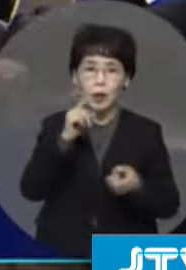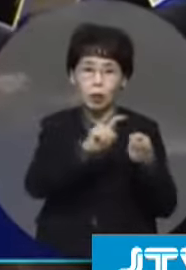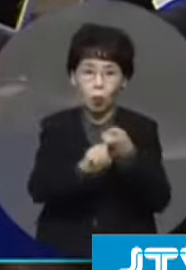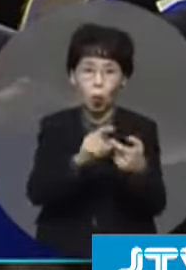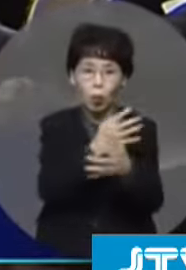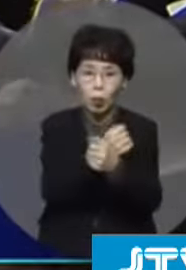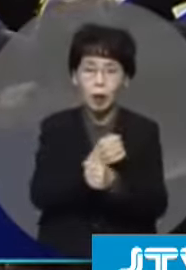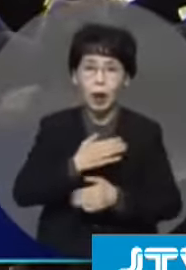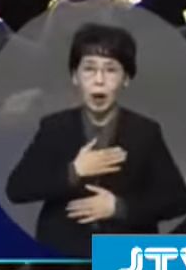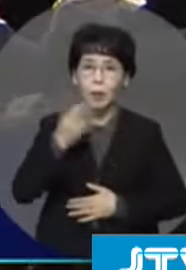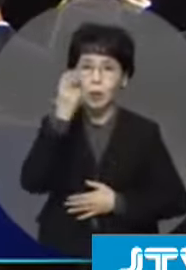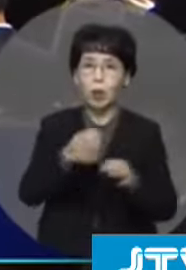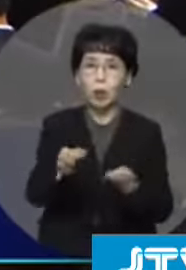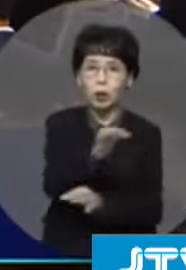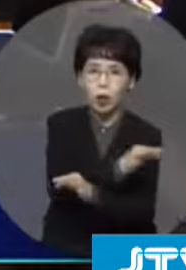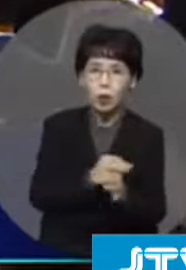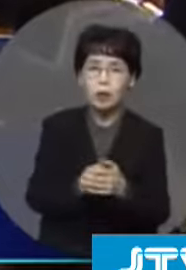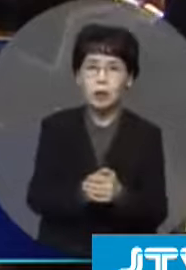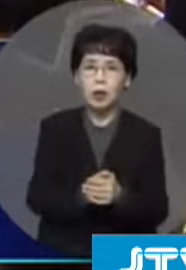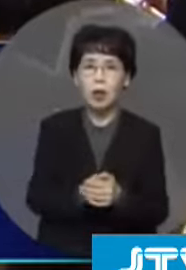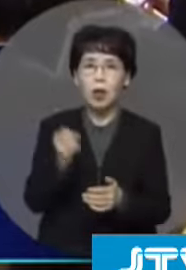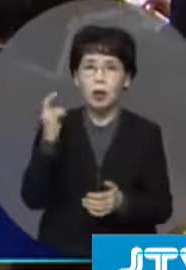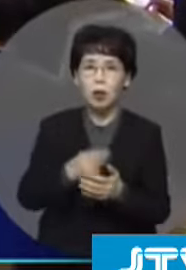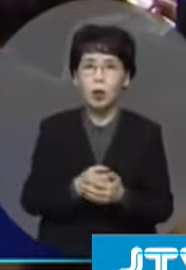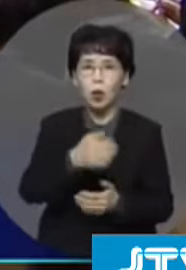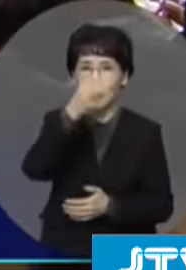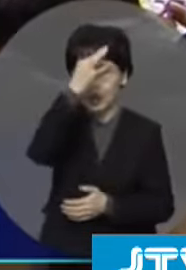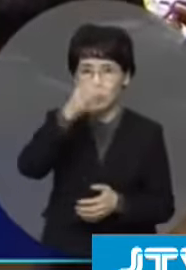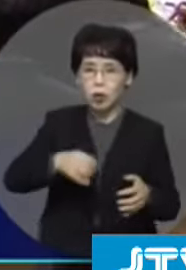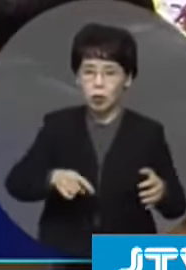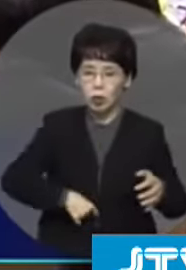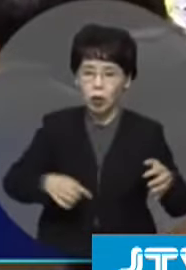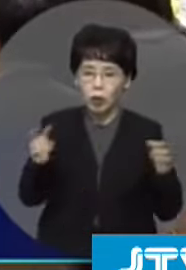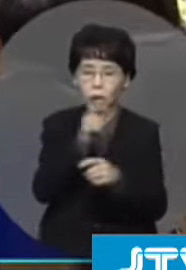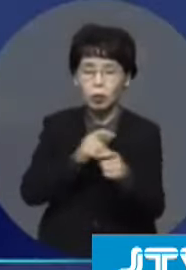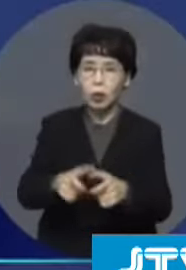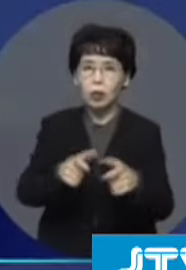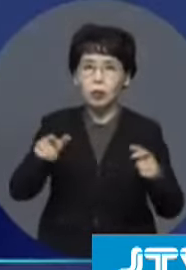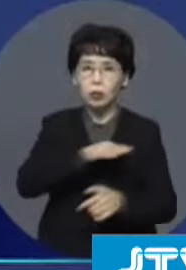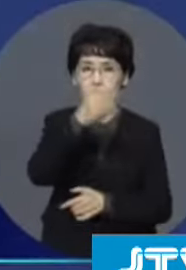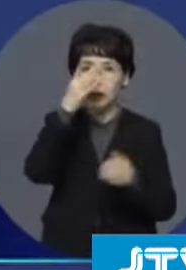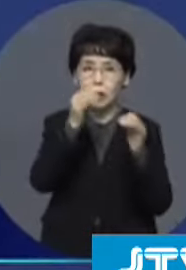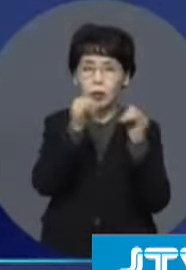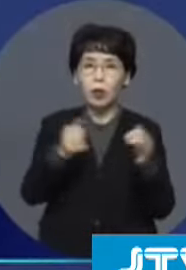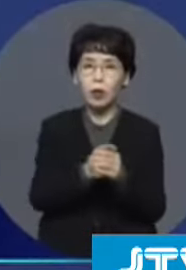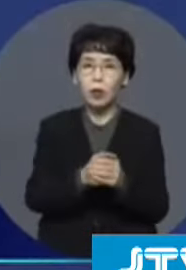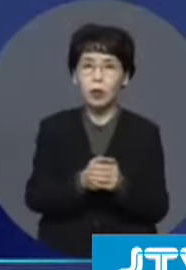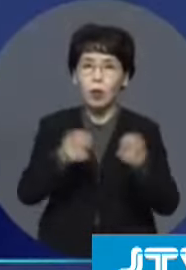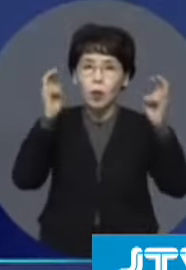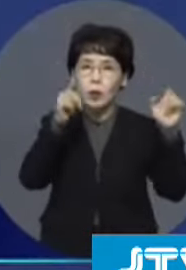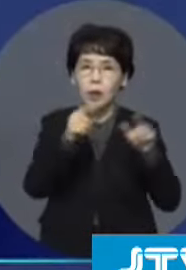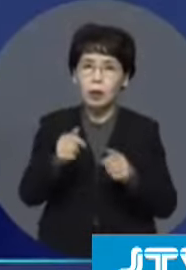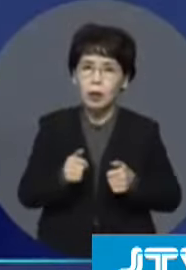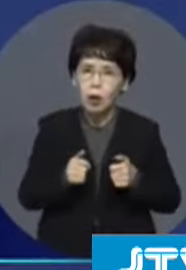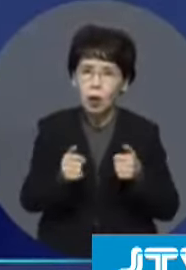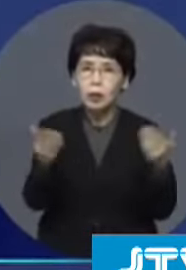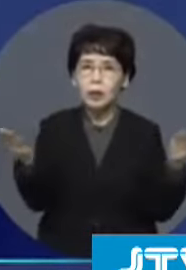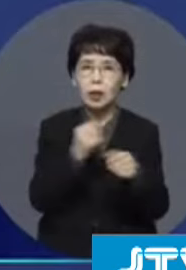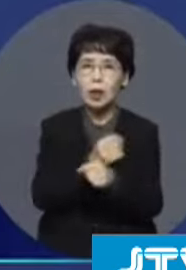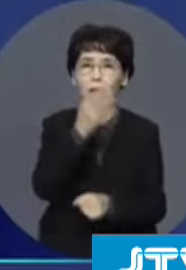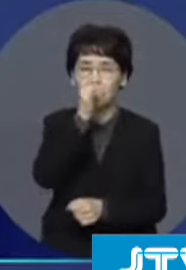경제, 첨단기술 협력을 더욱 고도화해서 우리 청년과 기업이 뛸 수 있는